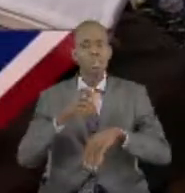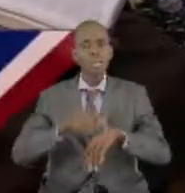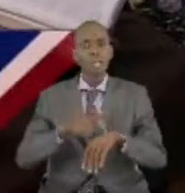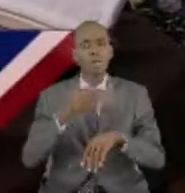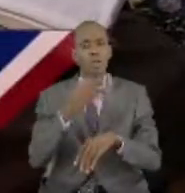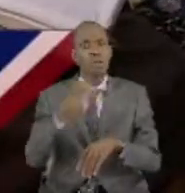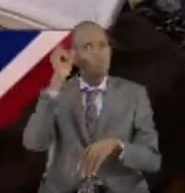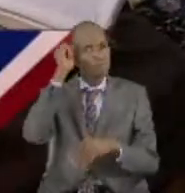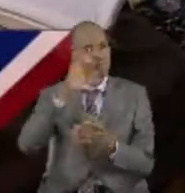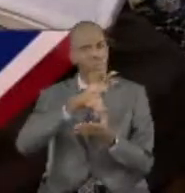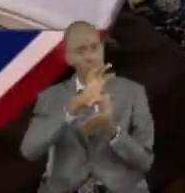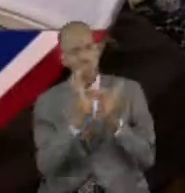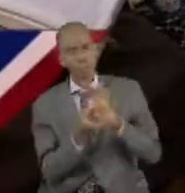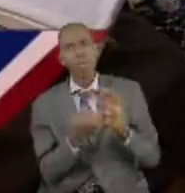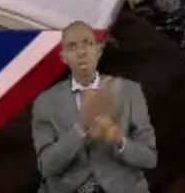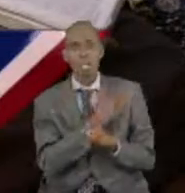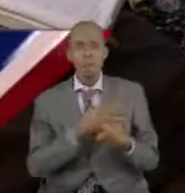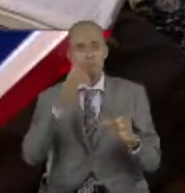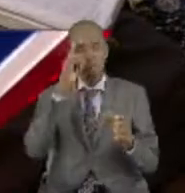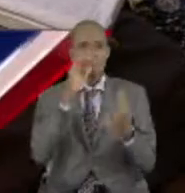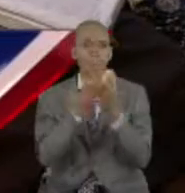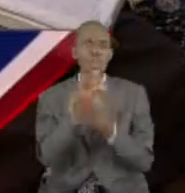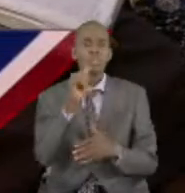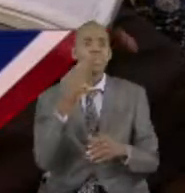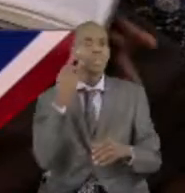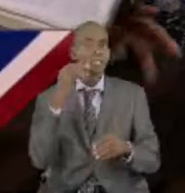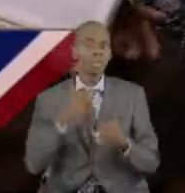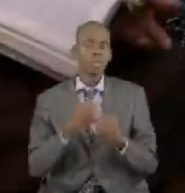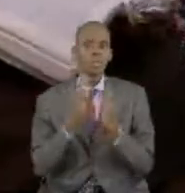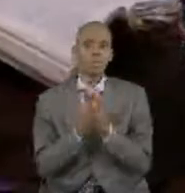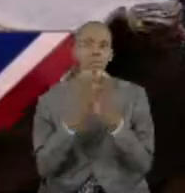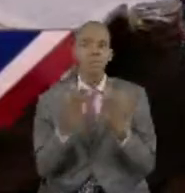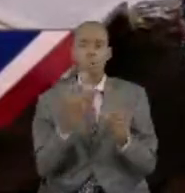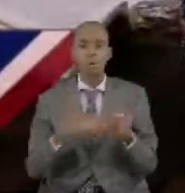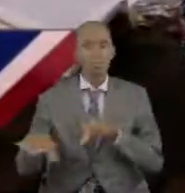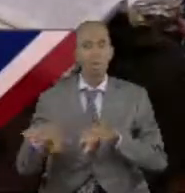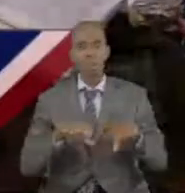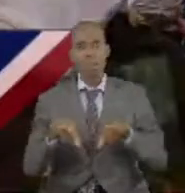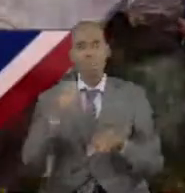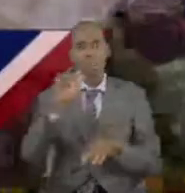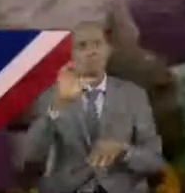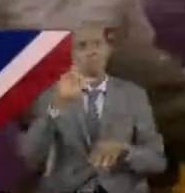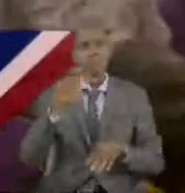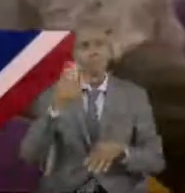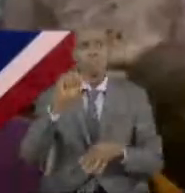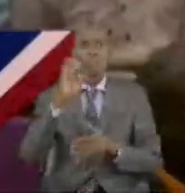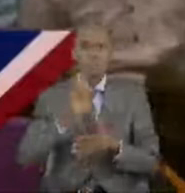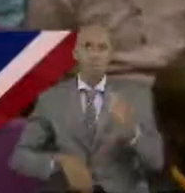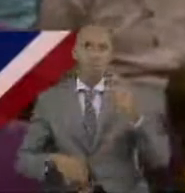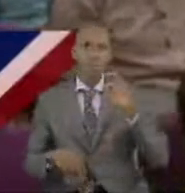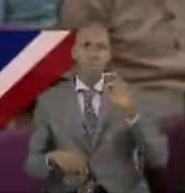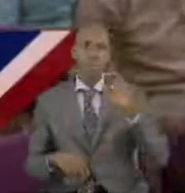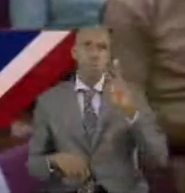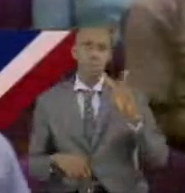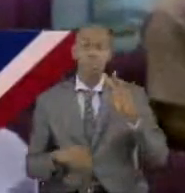de sa conversion et de sa conviction nous repartons des actes des apôtres 9h chapitre 9